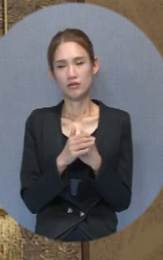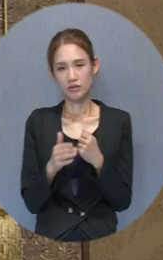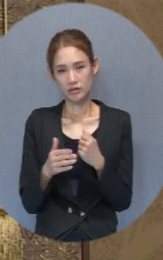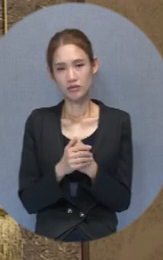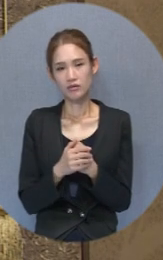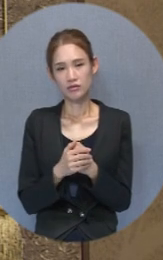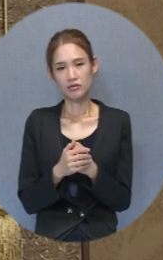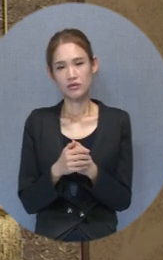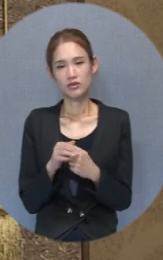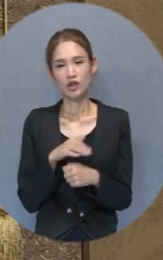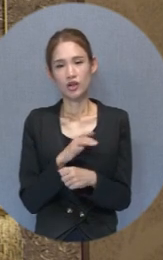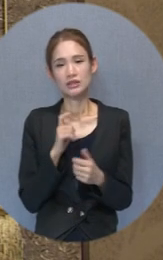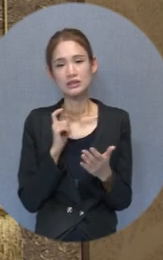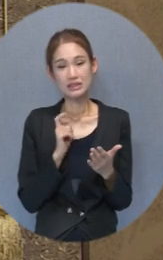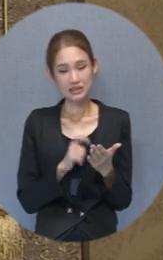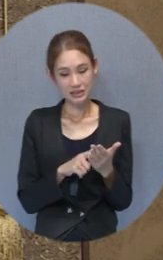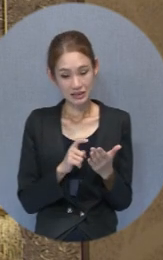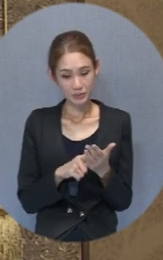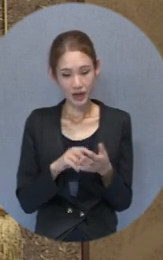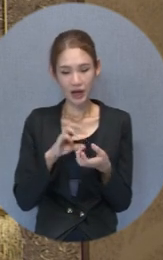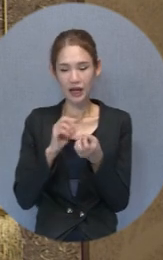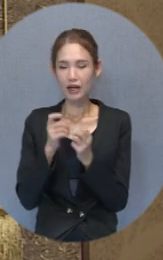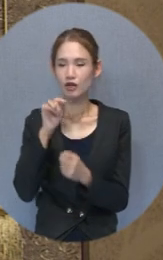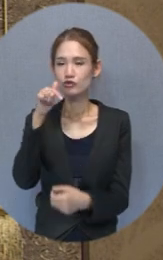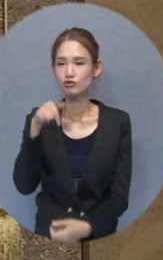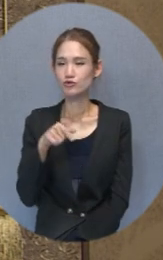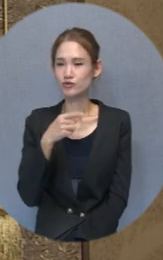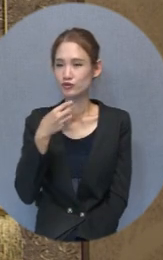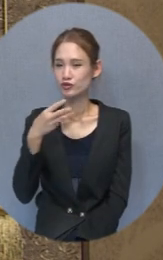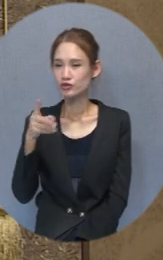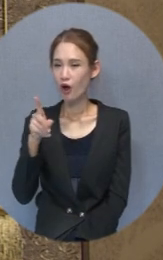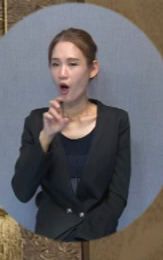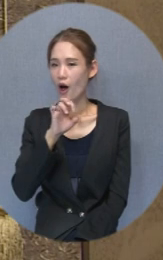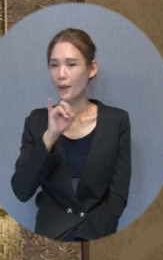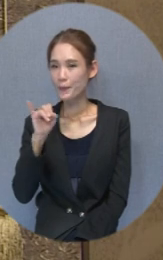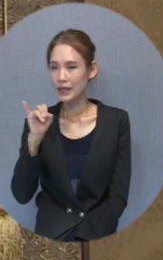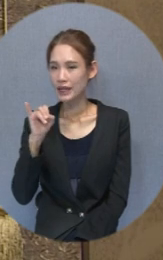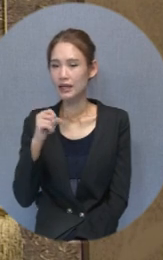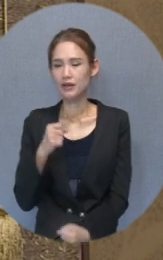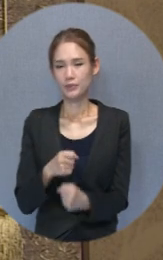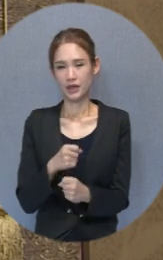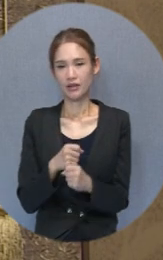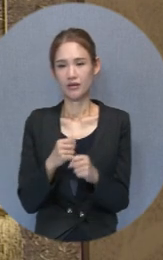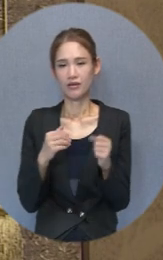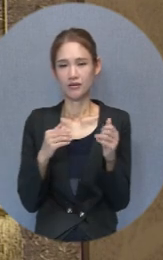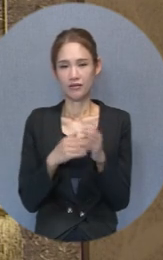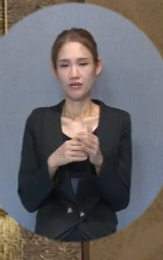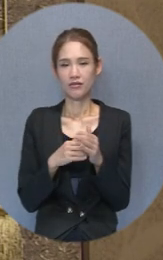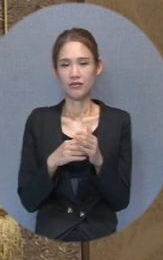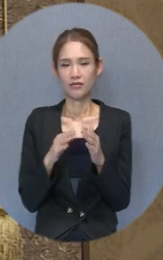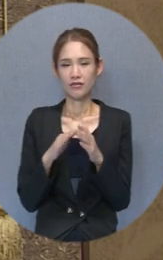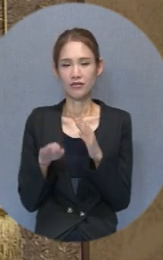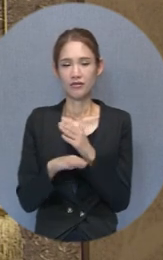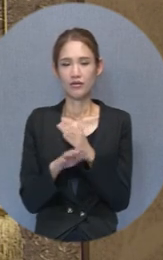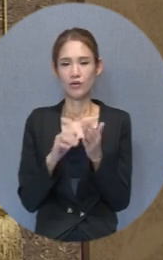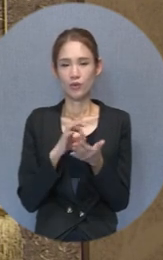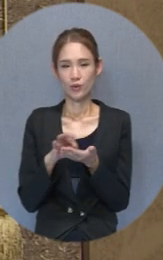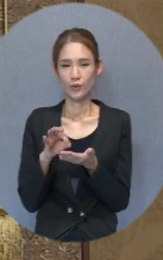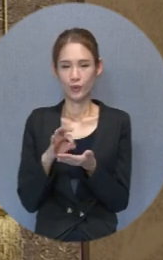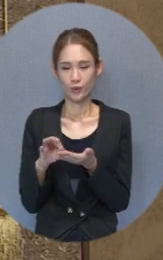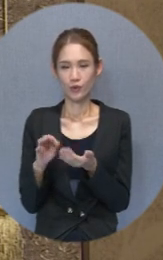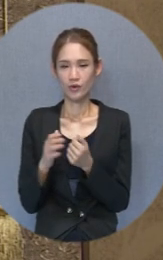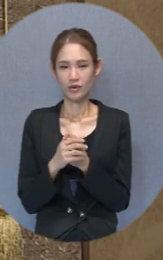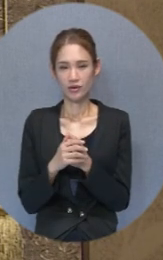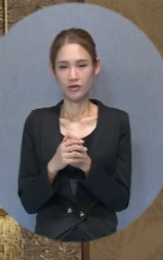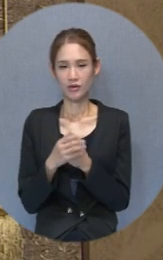저희가 급하게 꾸러미를 만들었어요. 아. 저희 이 교구제를 전체를 예. 그래서